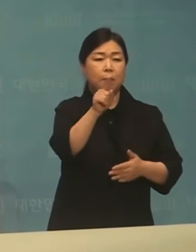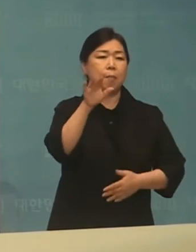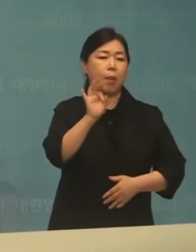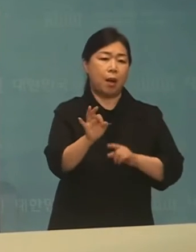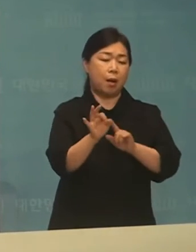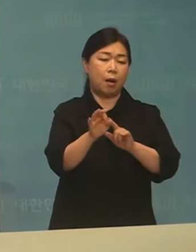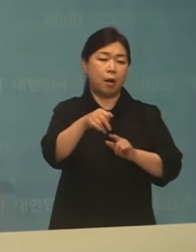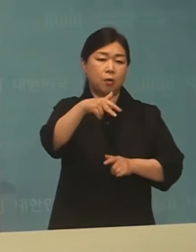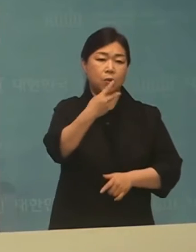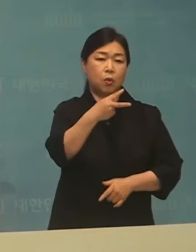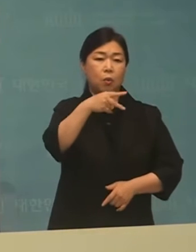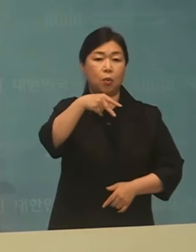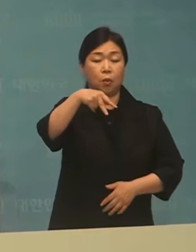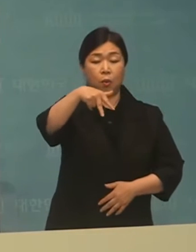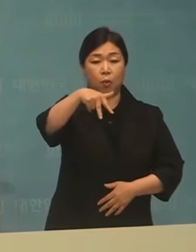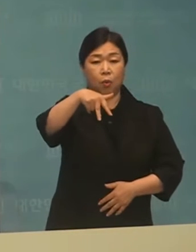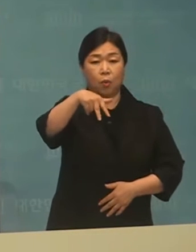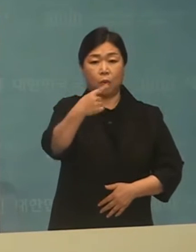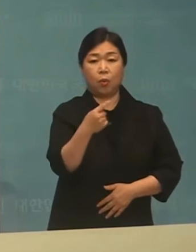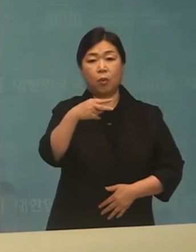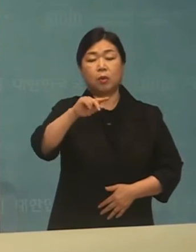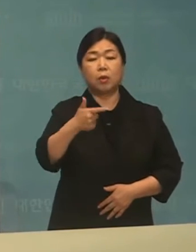방응모도 있습니다.